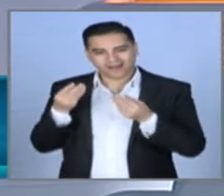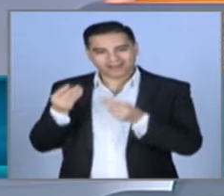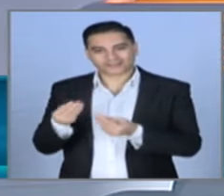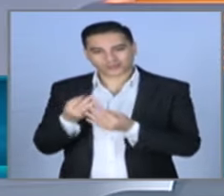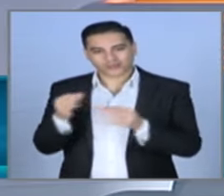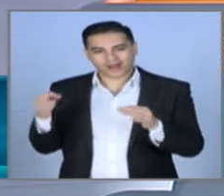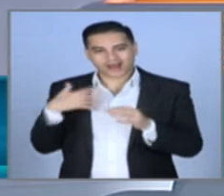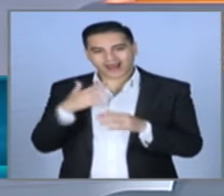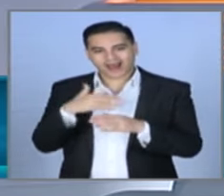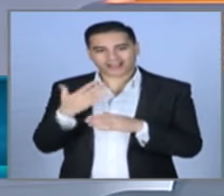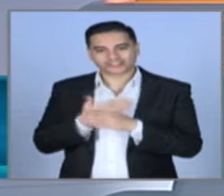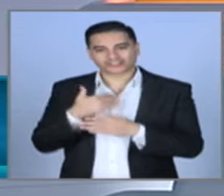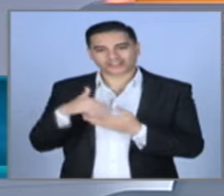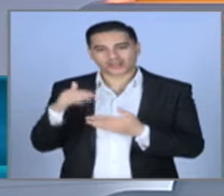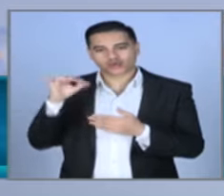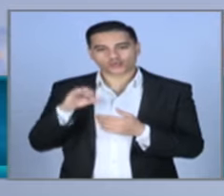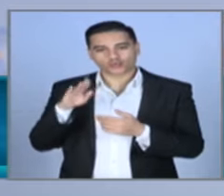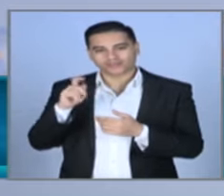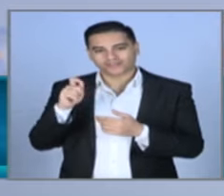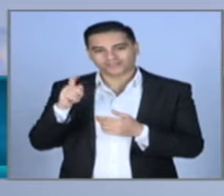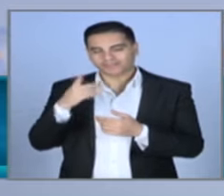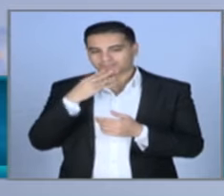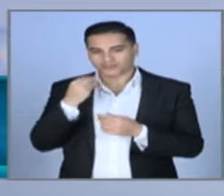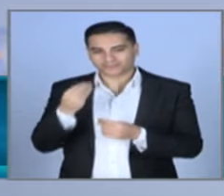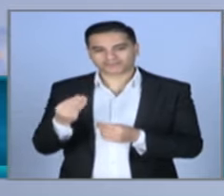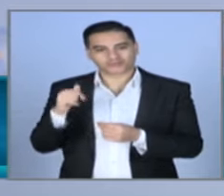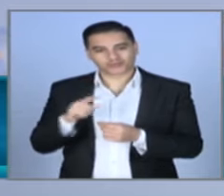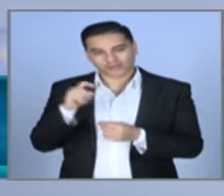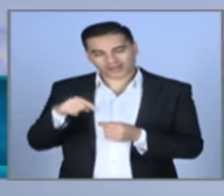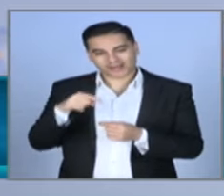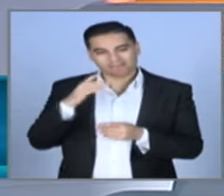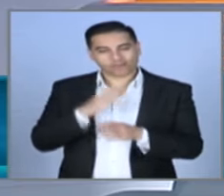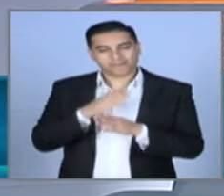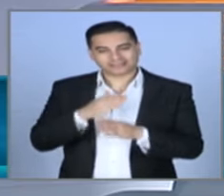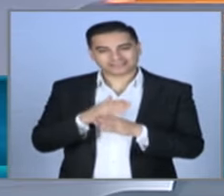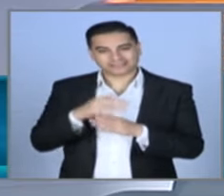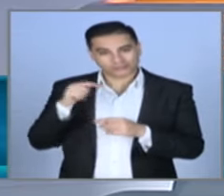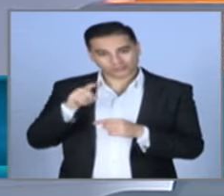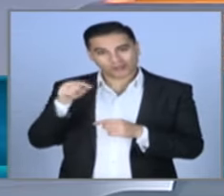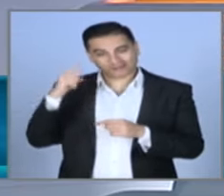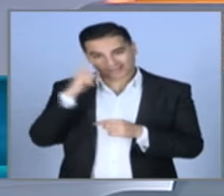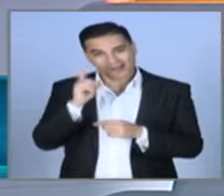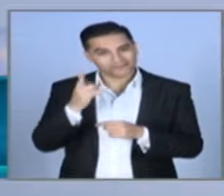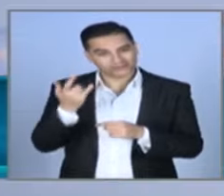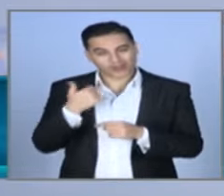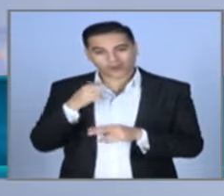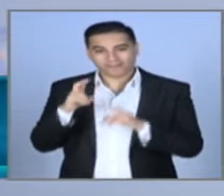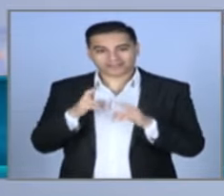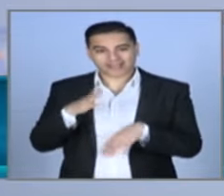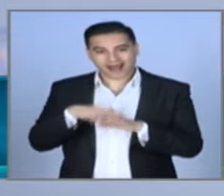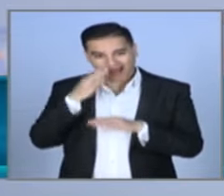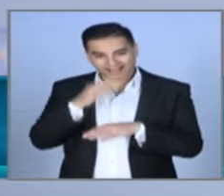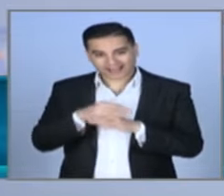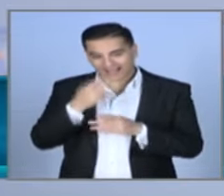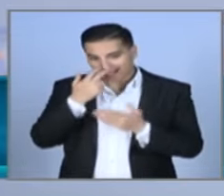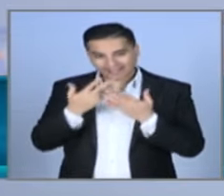إحنا جايين برنامج عشان خاطر. السؤال ده ما كانش سهل، وهو ممثل جميل جدا، وإحنا بنسأل على الناس